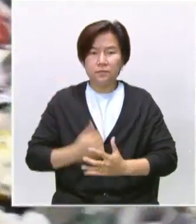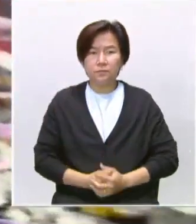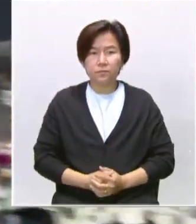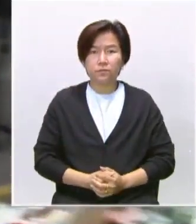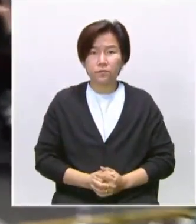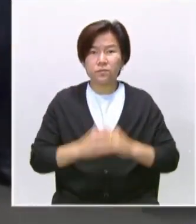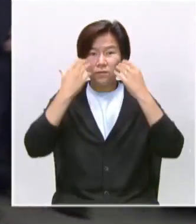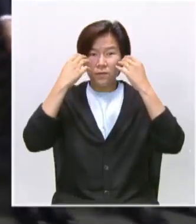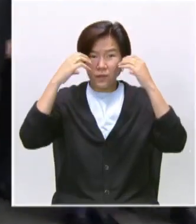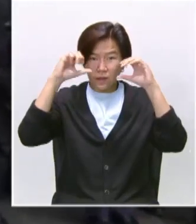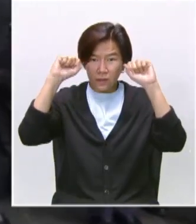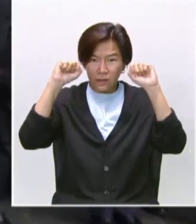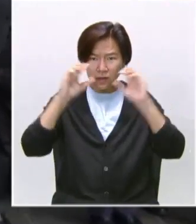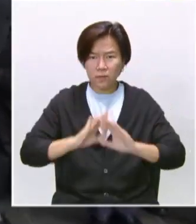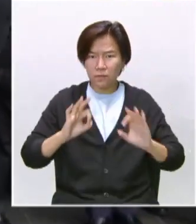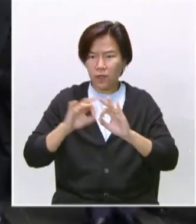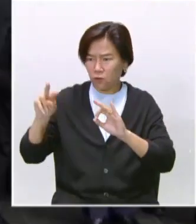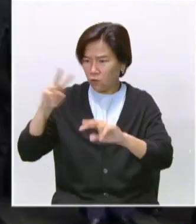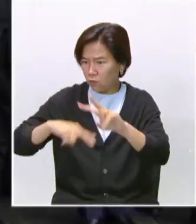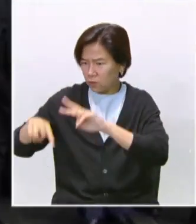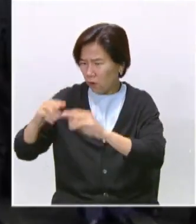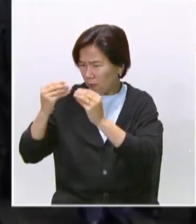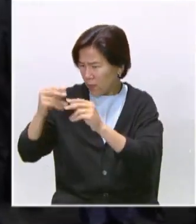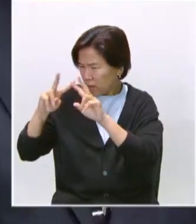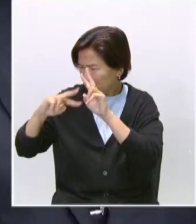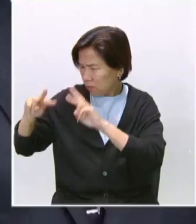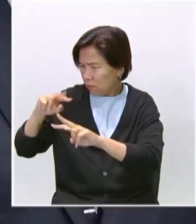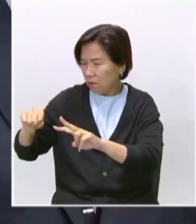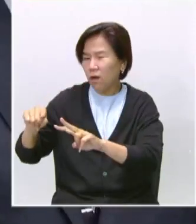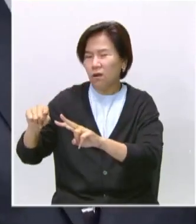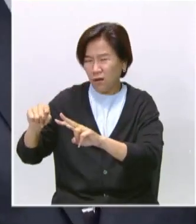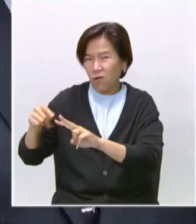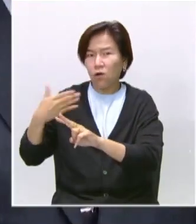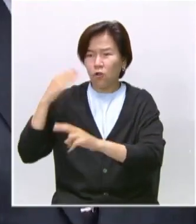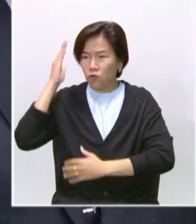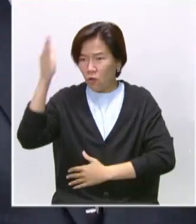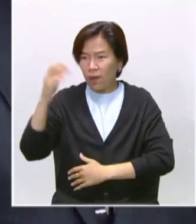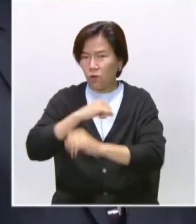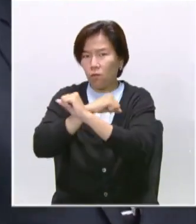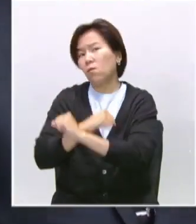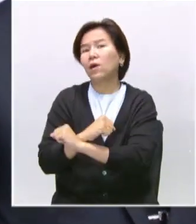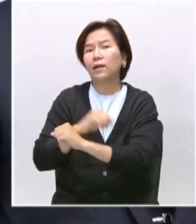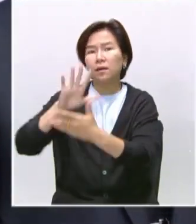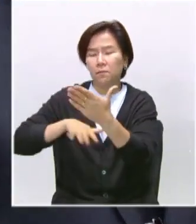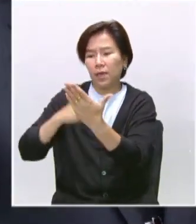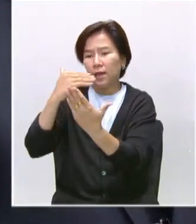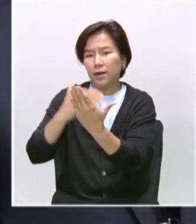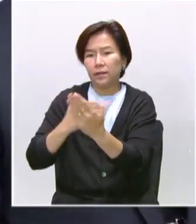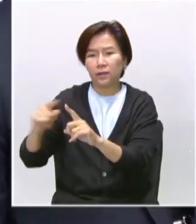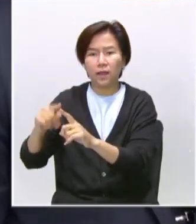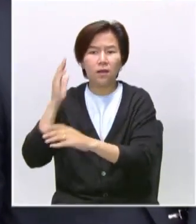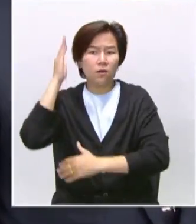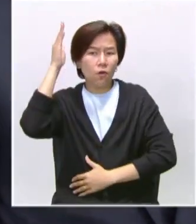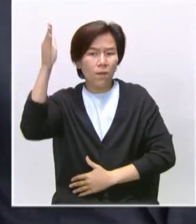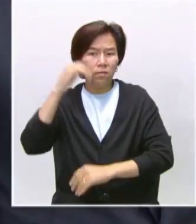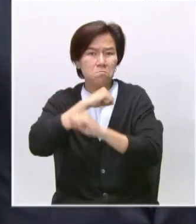สั่งการให้สอบสวนเหตุการณ์ที่เกิดขึ้นอย่างละเอียดและเรียกร้องให้มีมาตรการความปลอดภัยเพื่อป้องกันเหตุการณ์แบบนี้ไม่ให้เกิดขึ้นอีกในอนาค